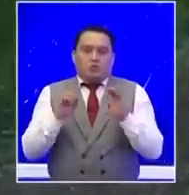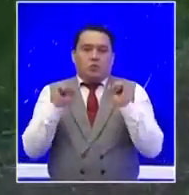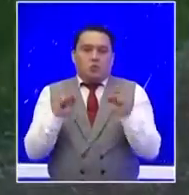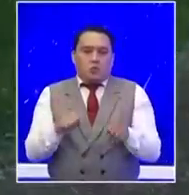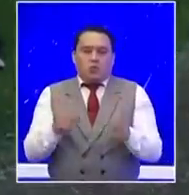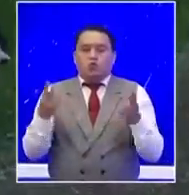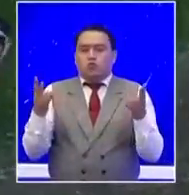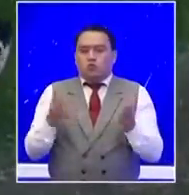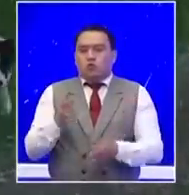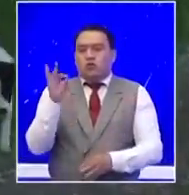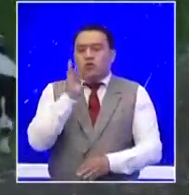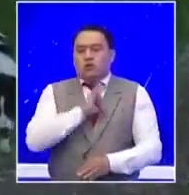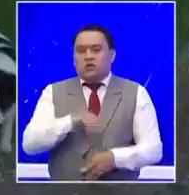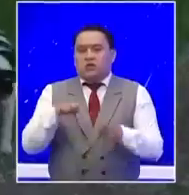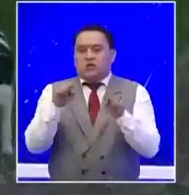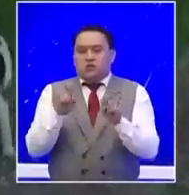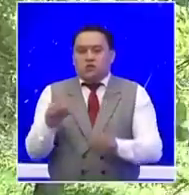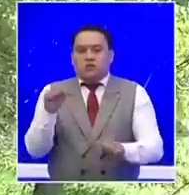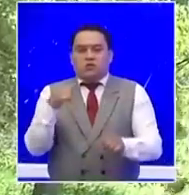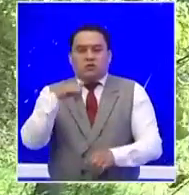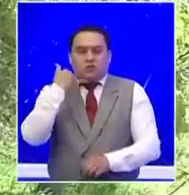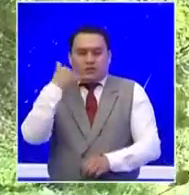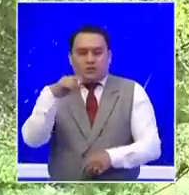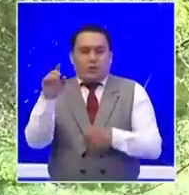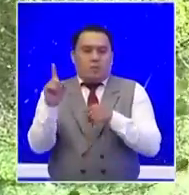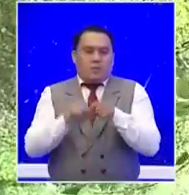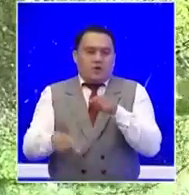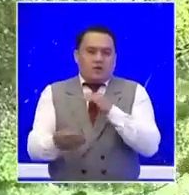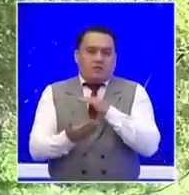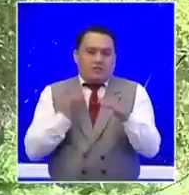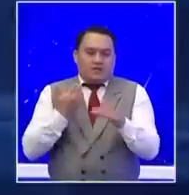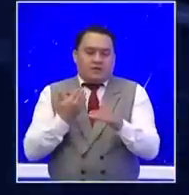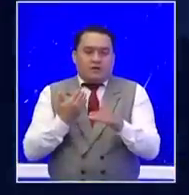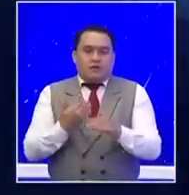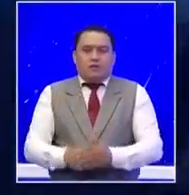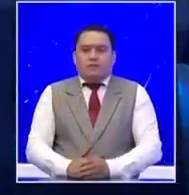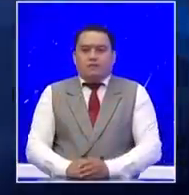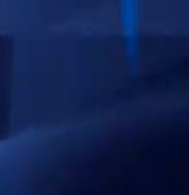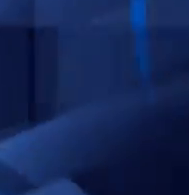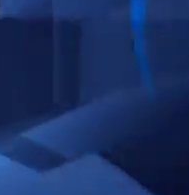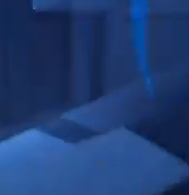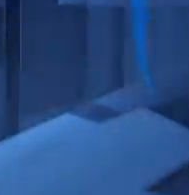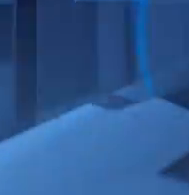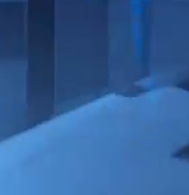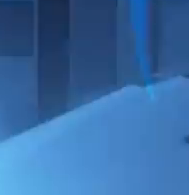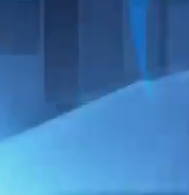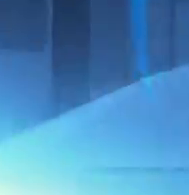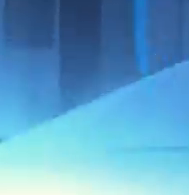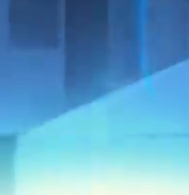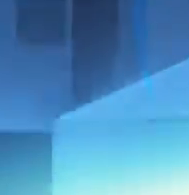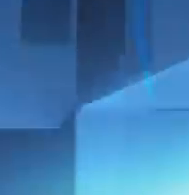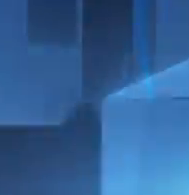при необходимости, используя спецсредства связи, быстро вызвать бригаду пожаротушения. Дамир Анитов, Алмат Хамитов, Абзал